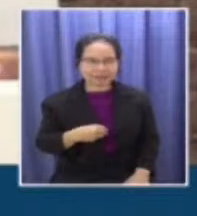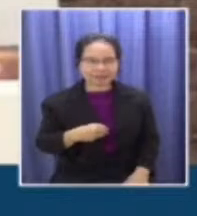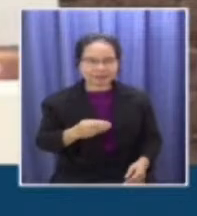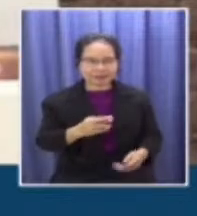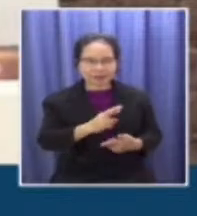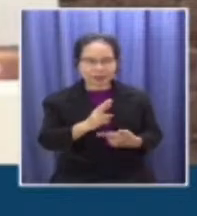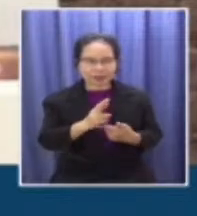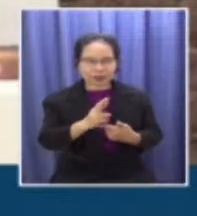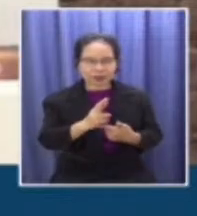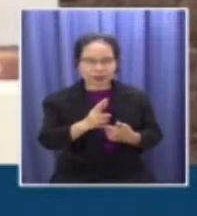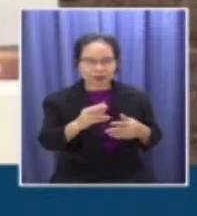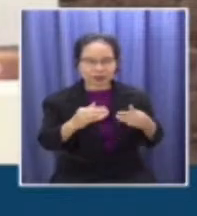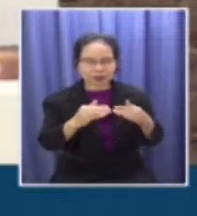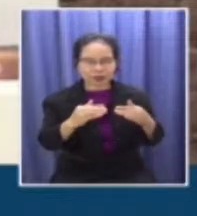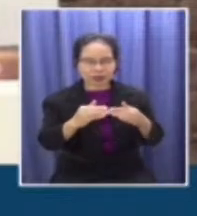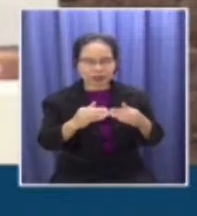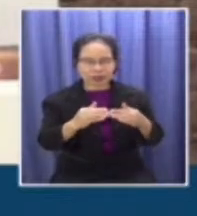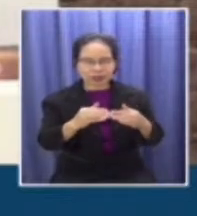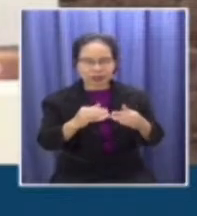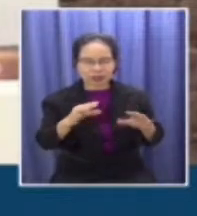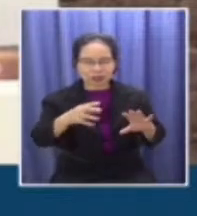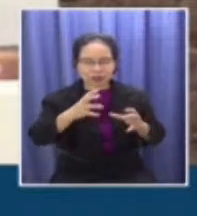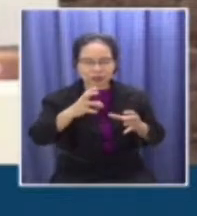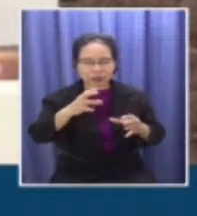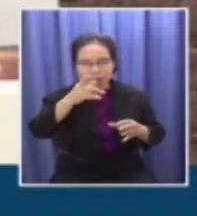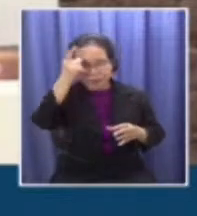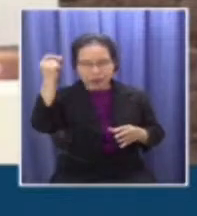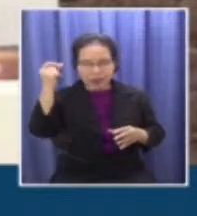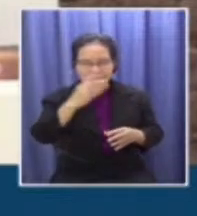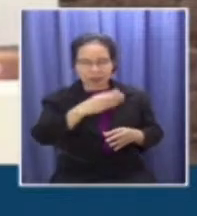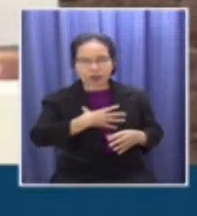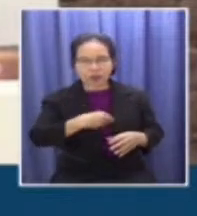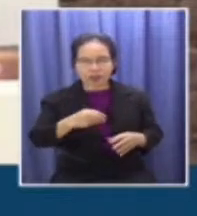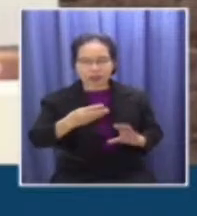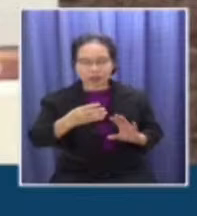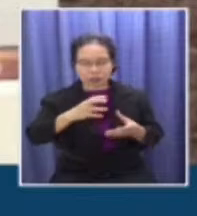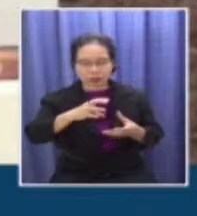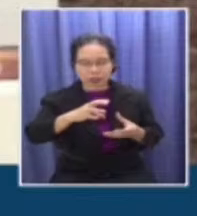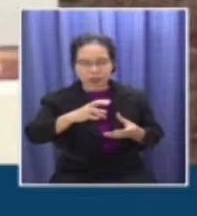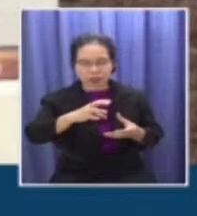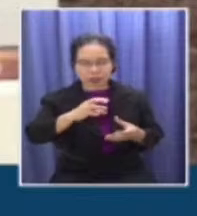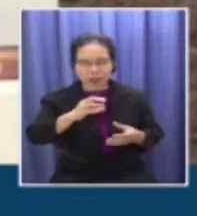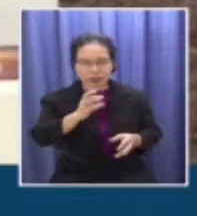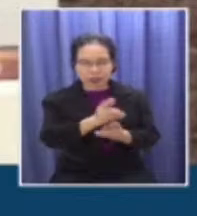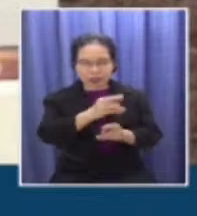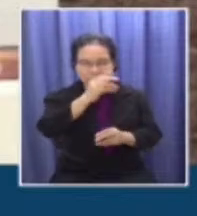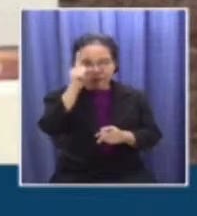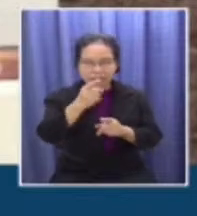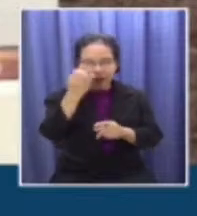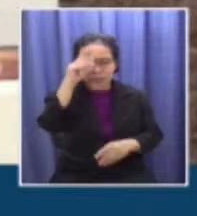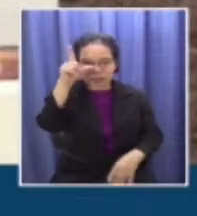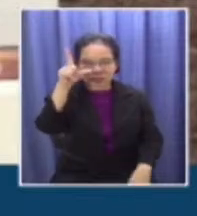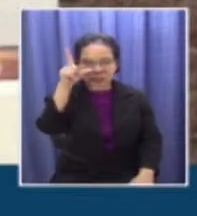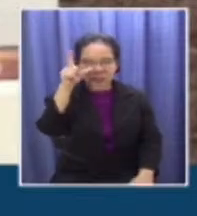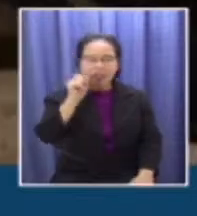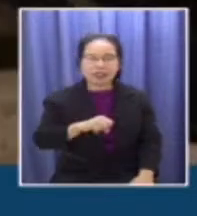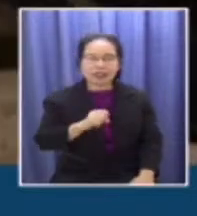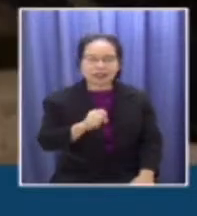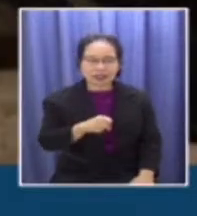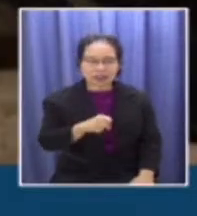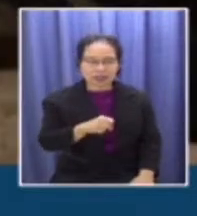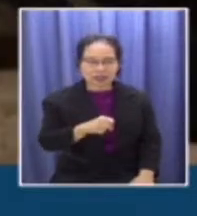mu ɛno tie sɛ awofo no wo na sɛ papa no yɛ tuntum na maame no yɛ